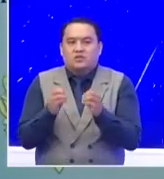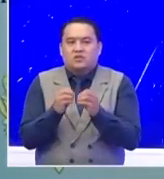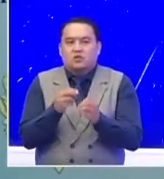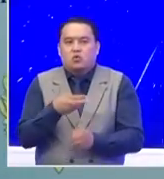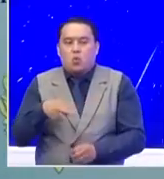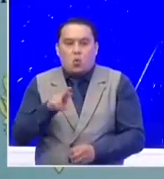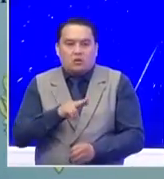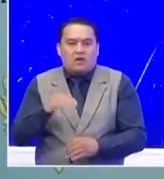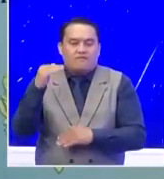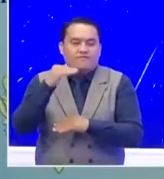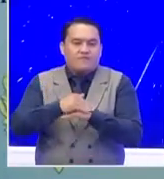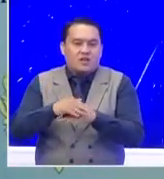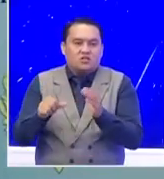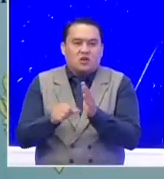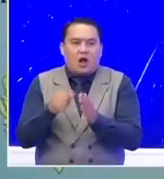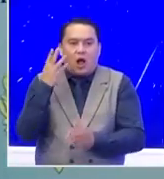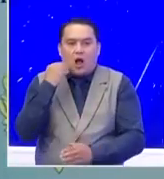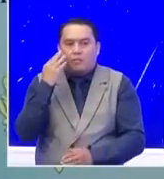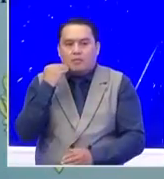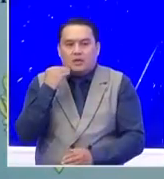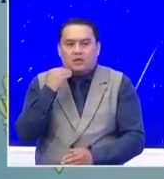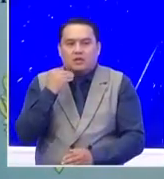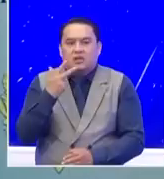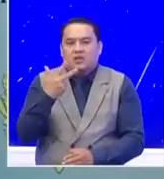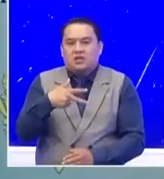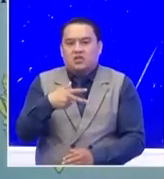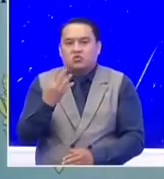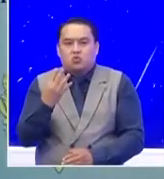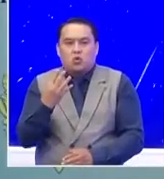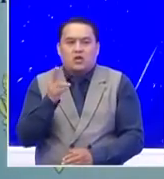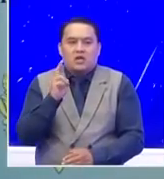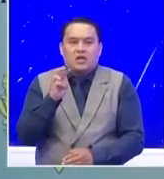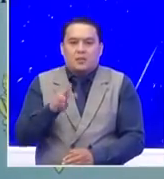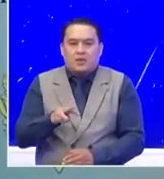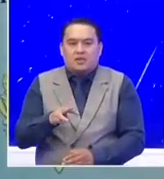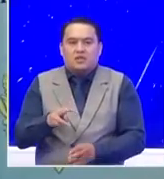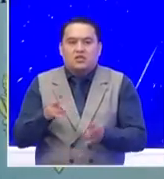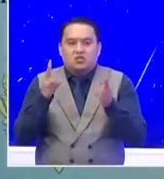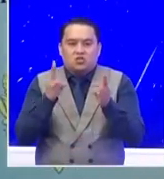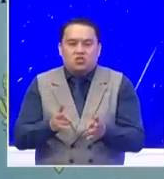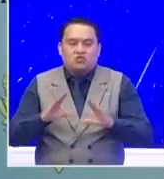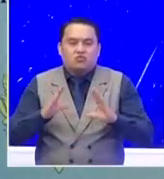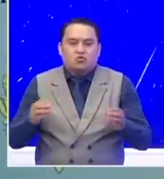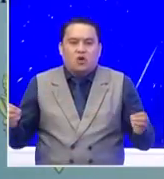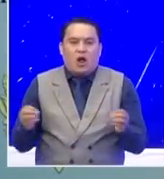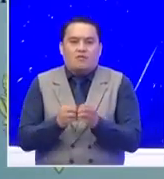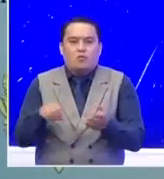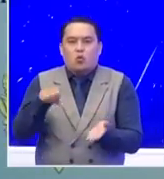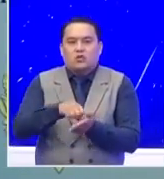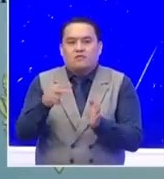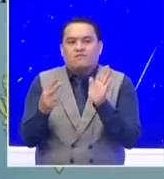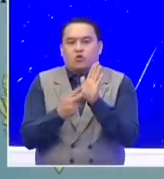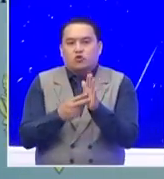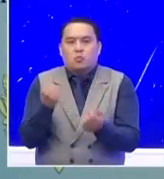6 часов вечера по автодороге Алматы-Капчигай на 34-м километре произошло дорожно-транспортное происшествие с участием